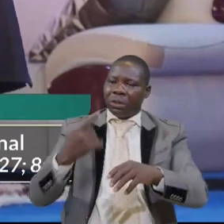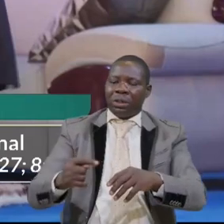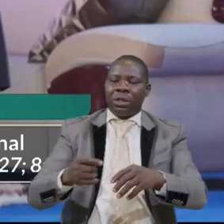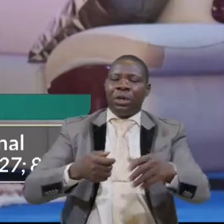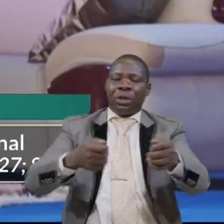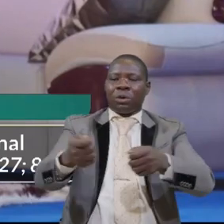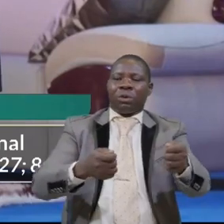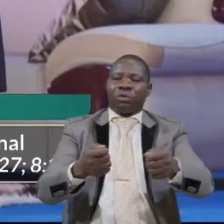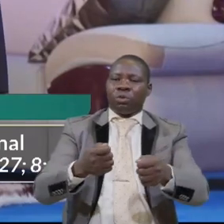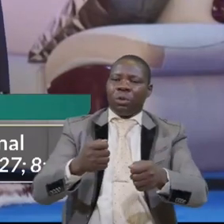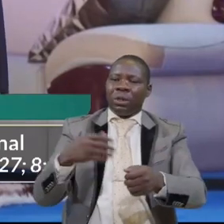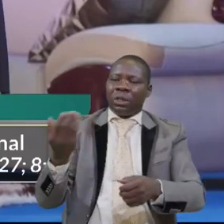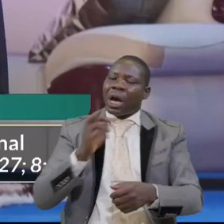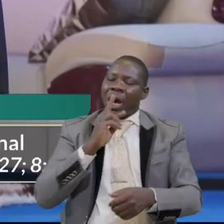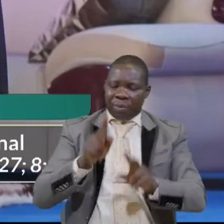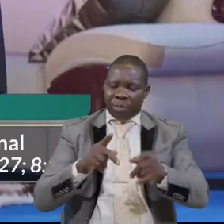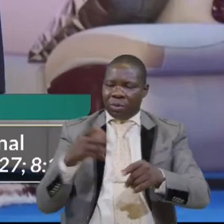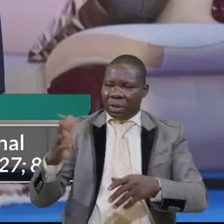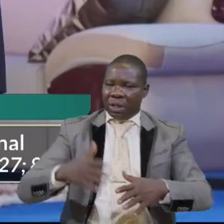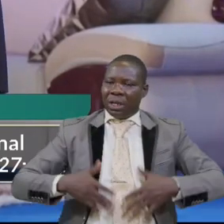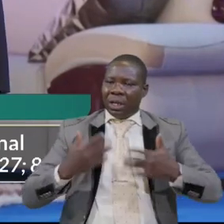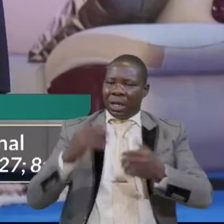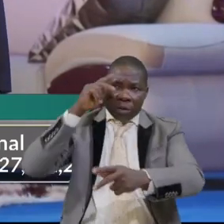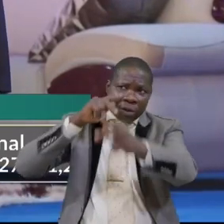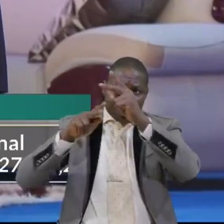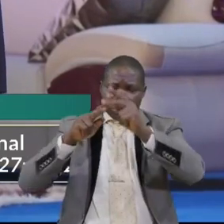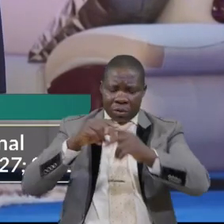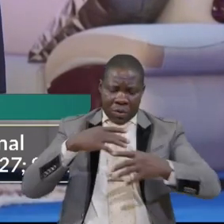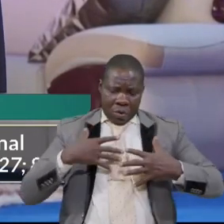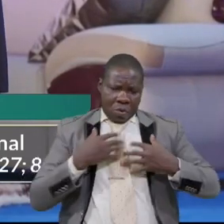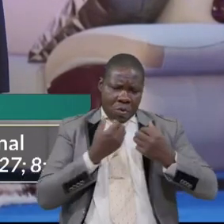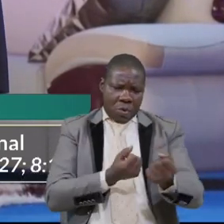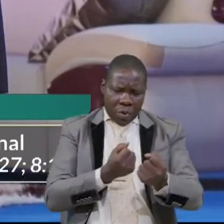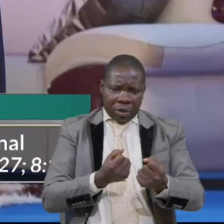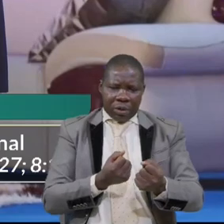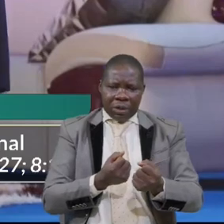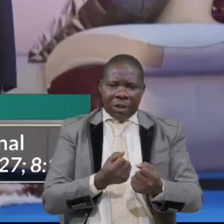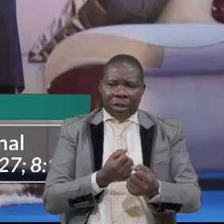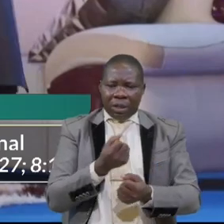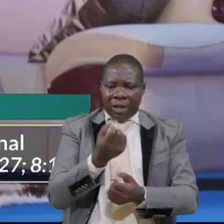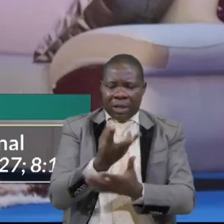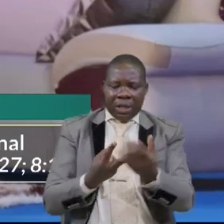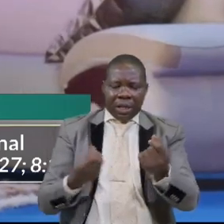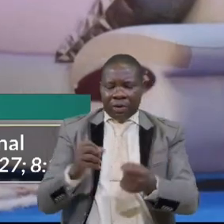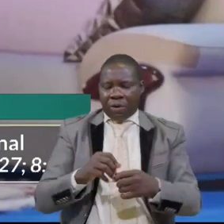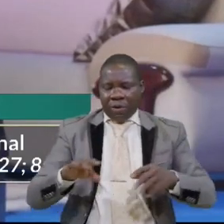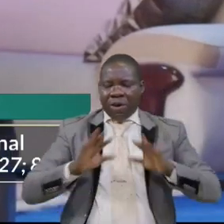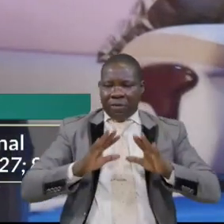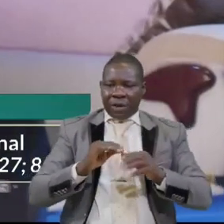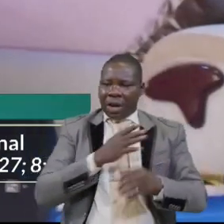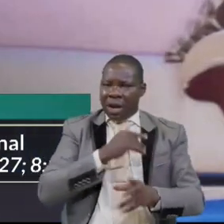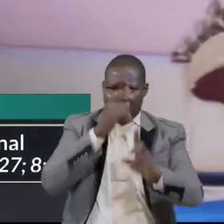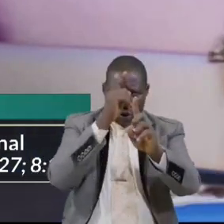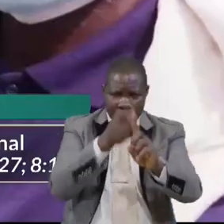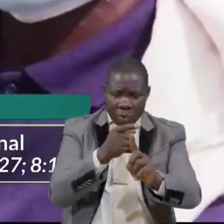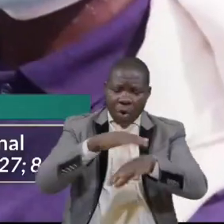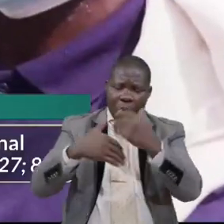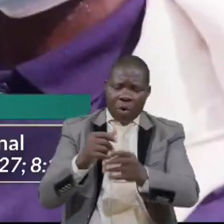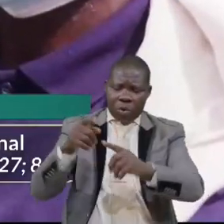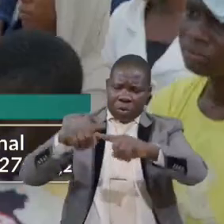gens dont la vie, la vision, le courage, l'intrépidité et leur objectif. Tout dépend de celui